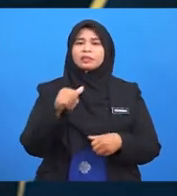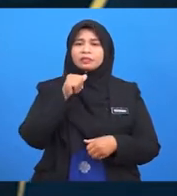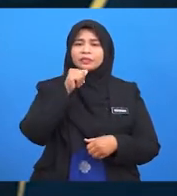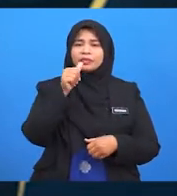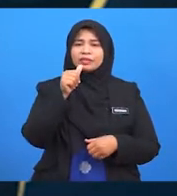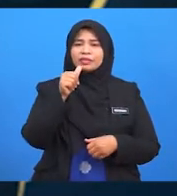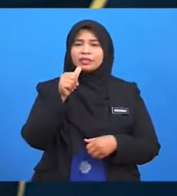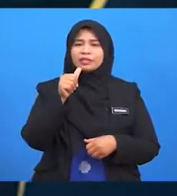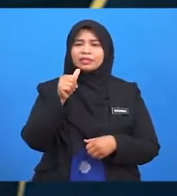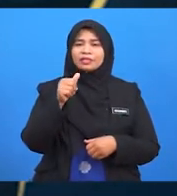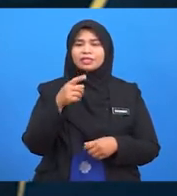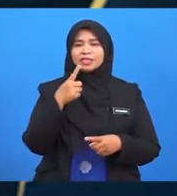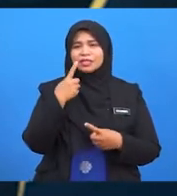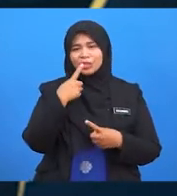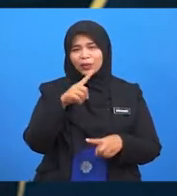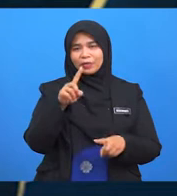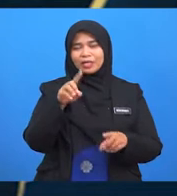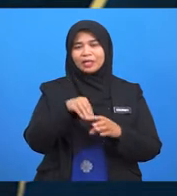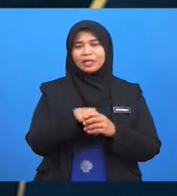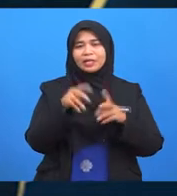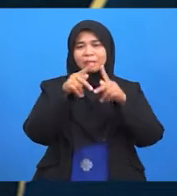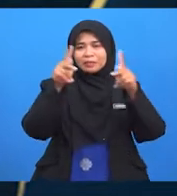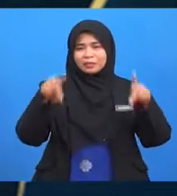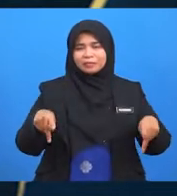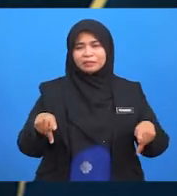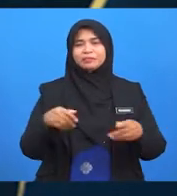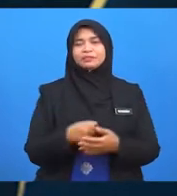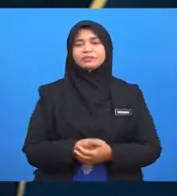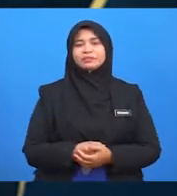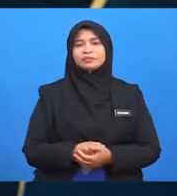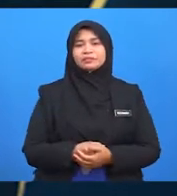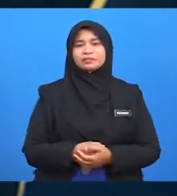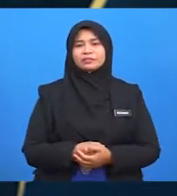bukan sekadar jawapan dalam peperiksaan.